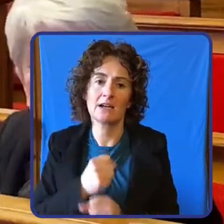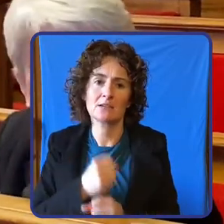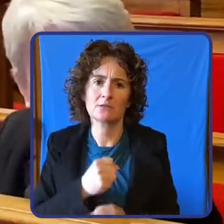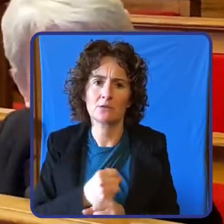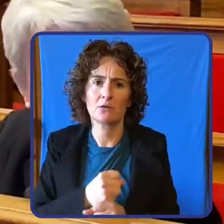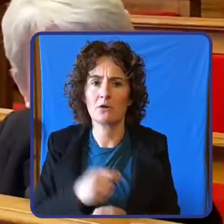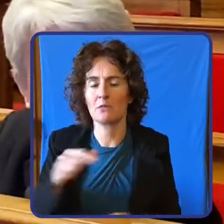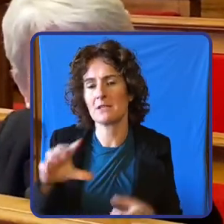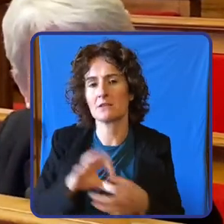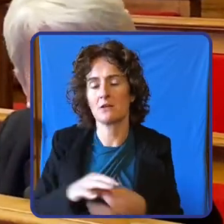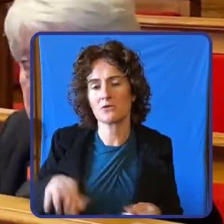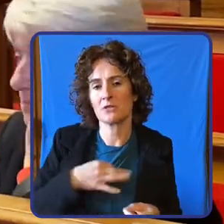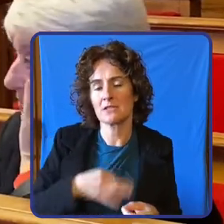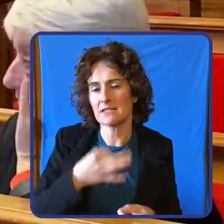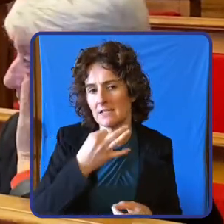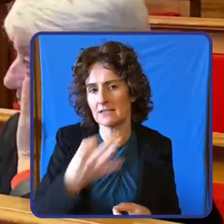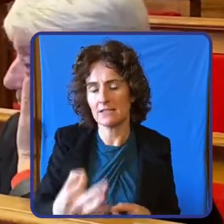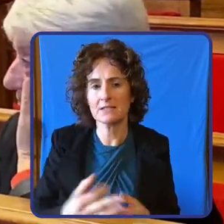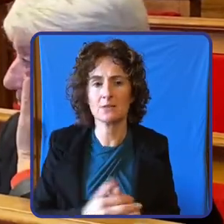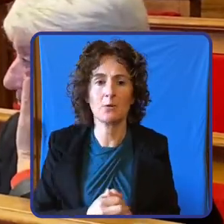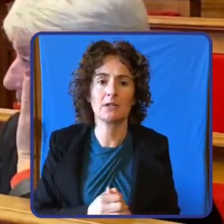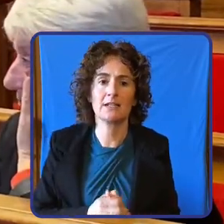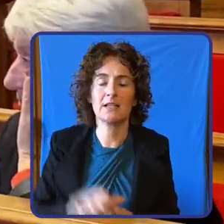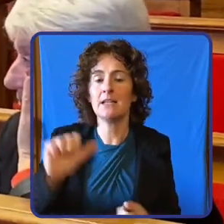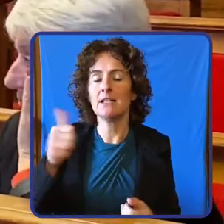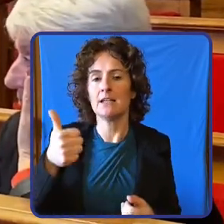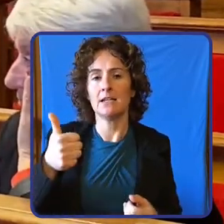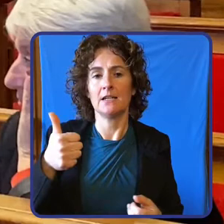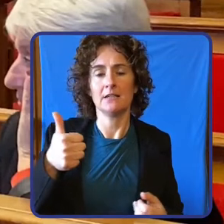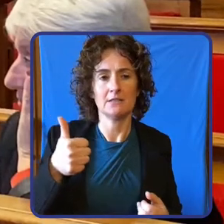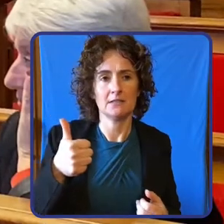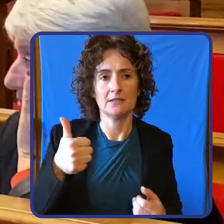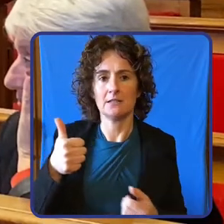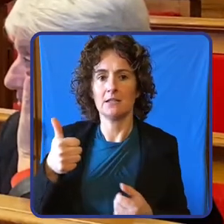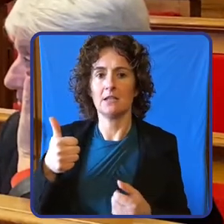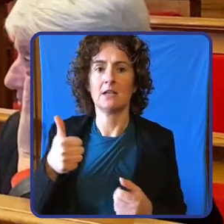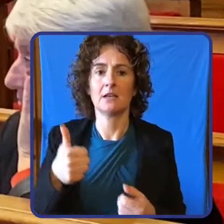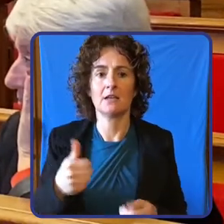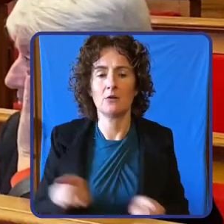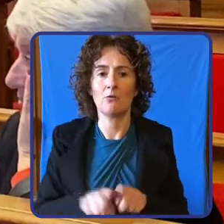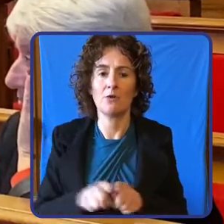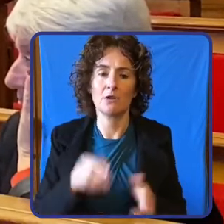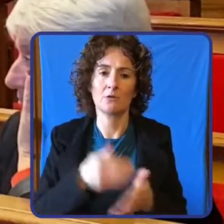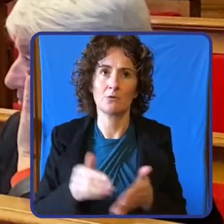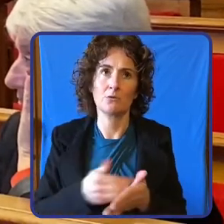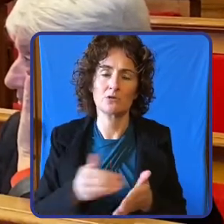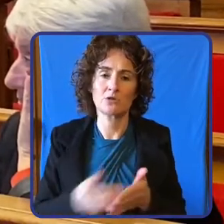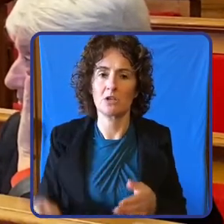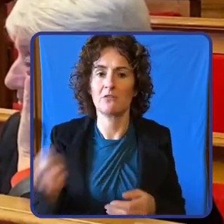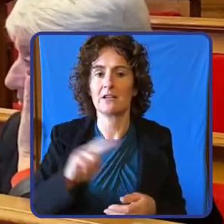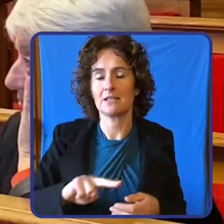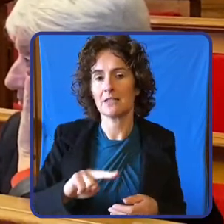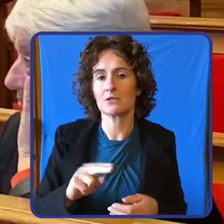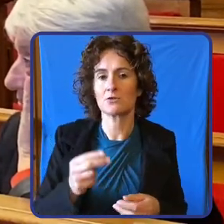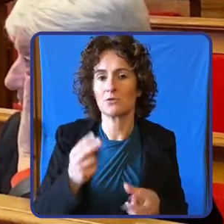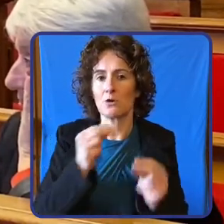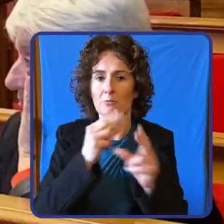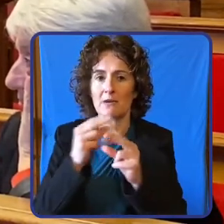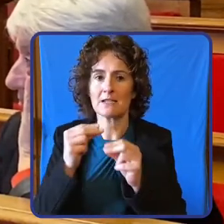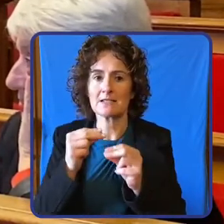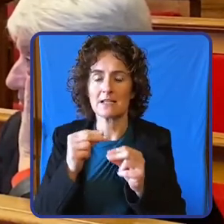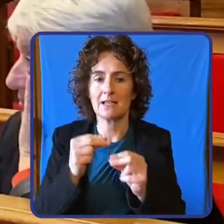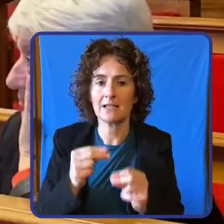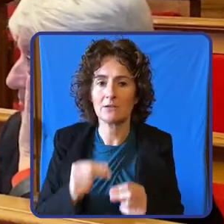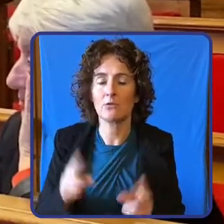szeretném megosztani önökkel. Az egyik ilyen, hogy egy olyan költségvetésről beszélünk, aminek két oldala van, egy kiadási és